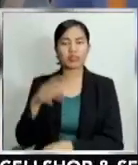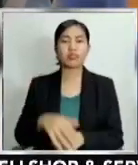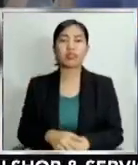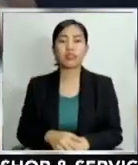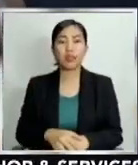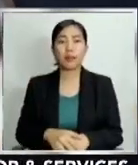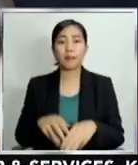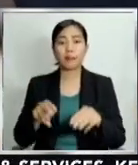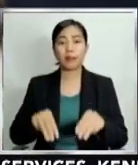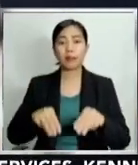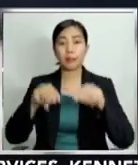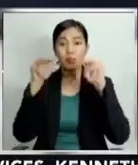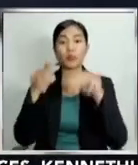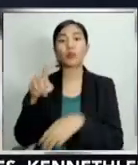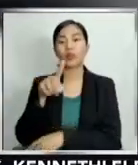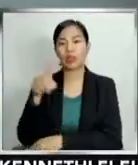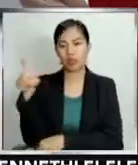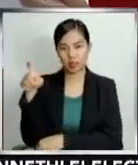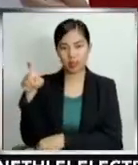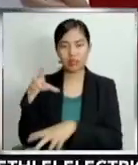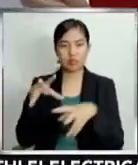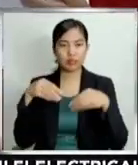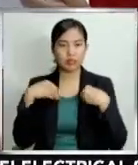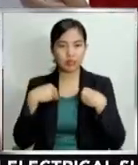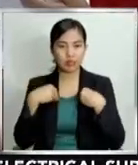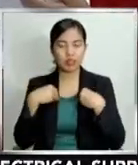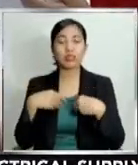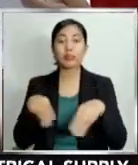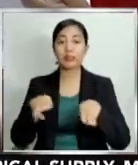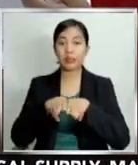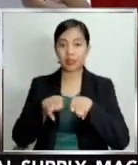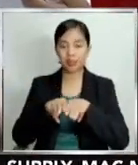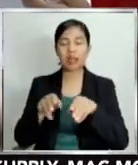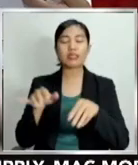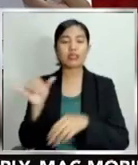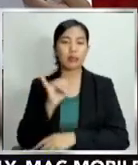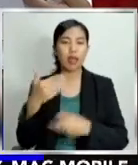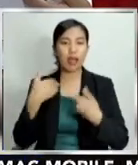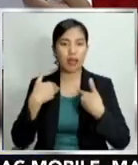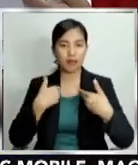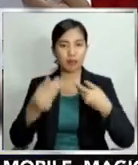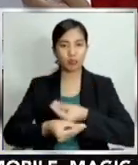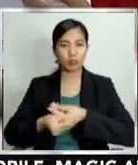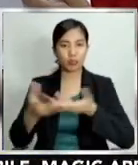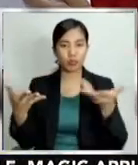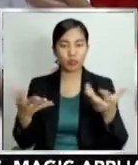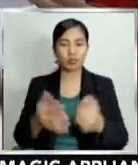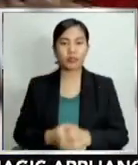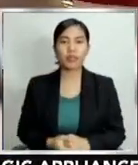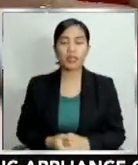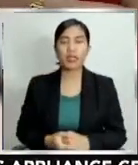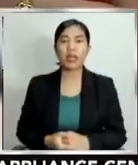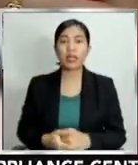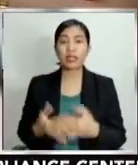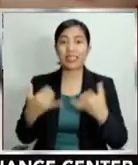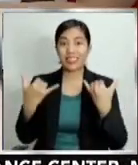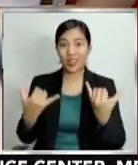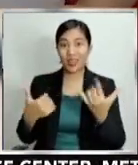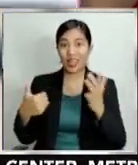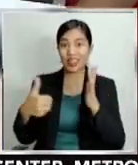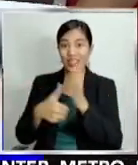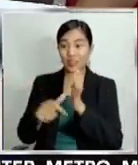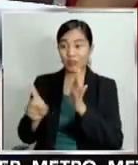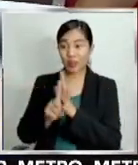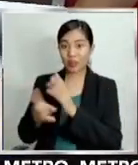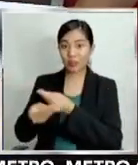na rin isinagawang payout sa Marikina. Sa kabila ng election ban, patuloy na makatatanggap ng payout ang mga micro rice retailers